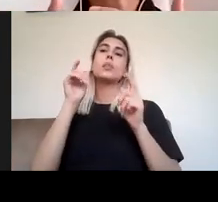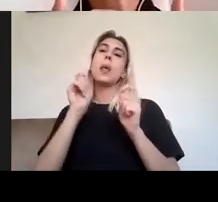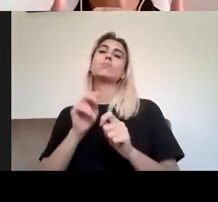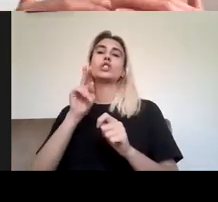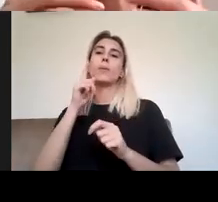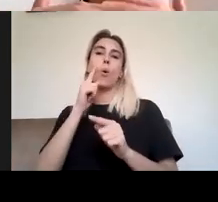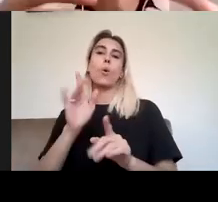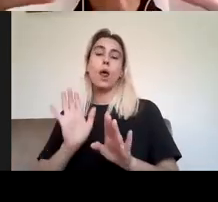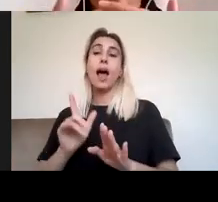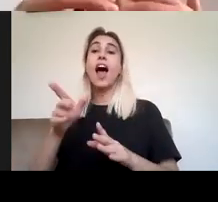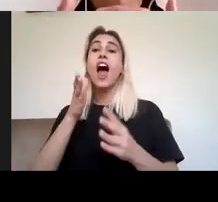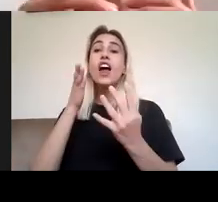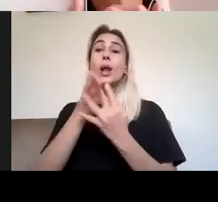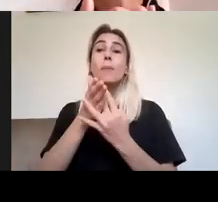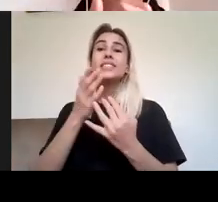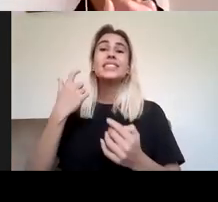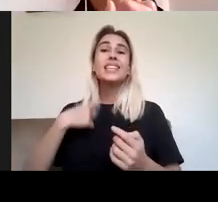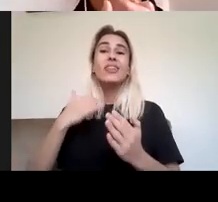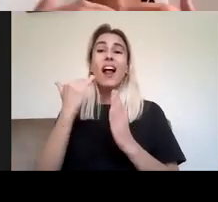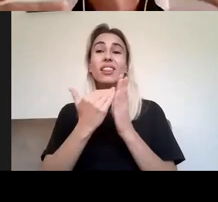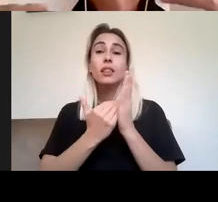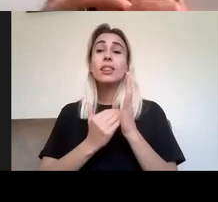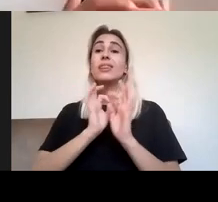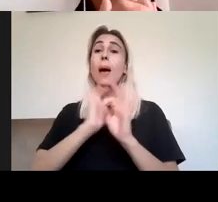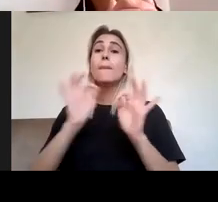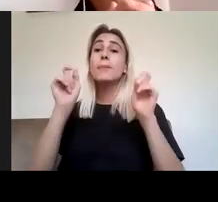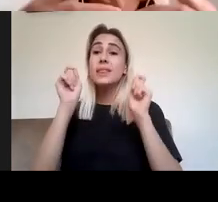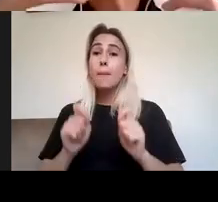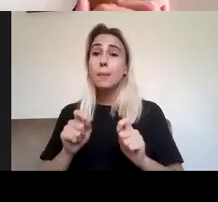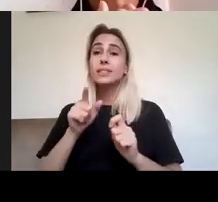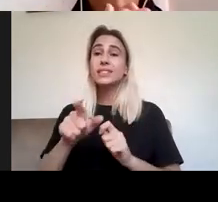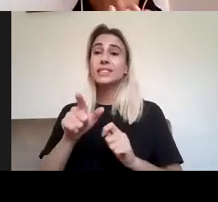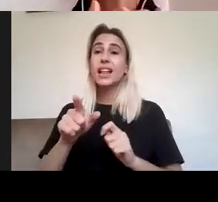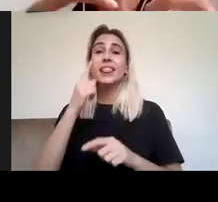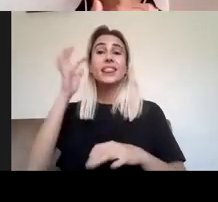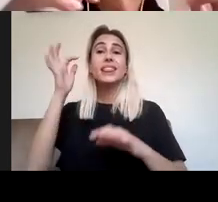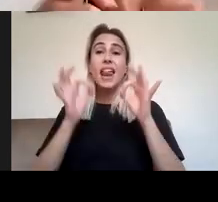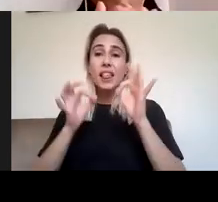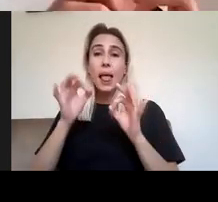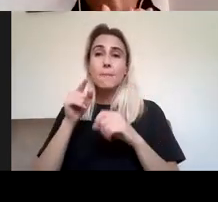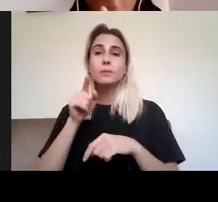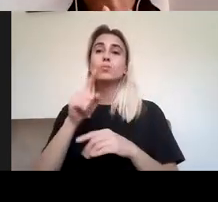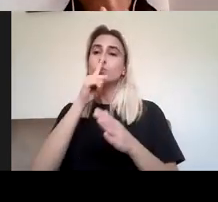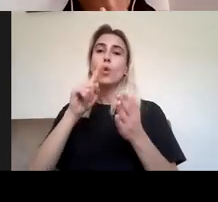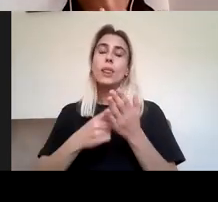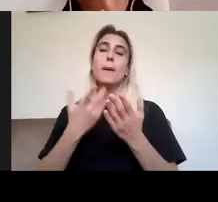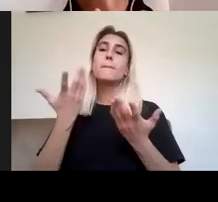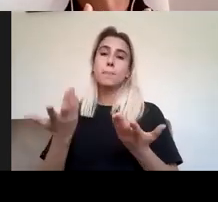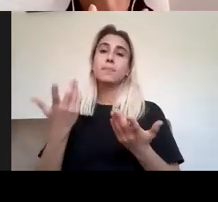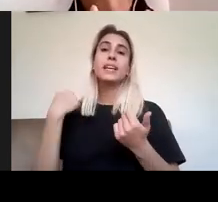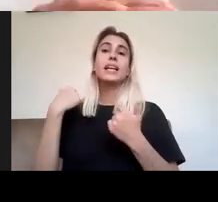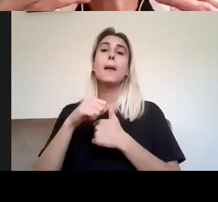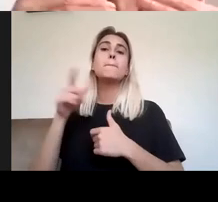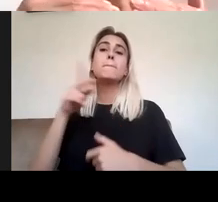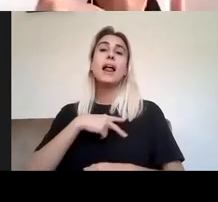erişilebilirlik standartlarının bu konuda tam yapılıp yapılmamasına ilişkin standartların denetlenmesi bu noktada yine belediyelerin yapması gereken